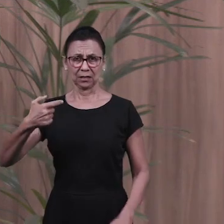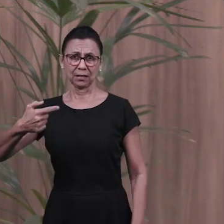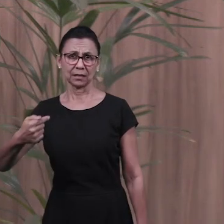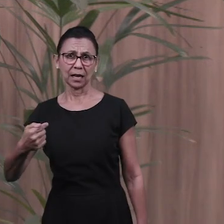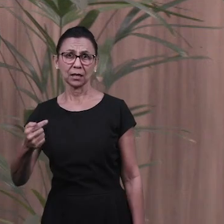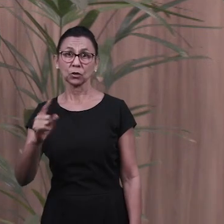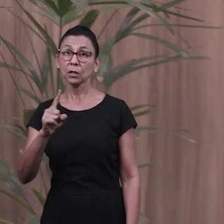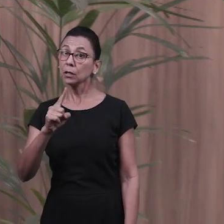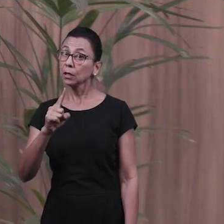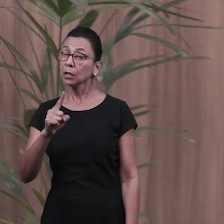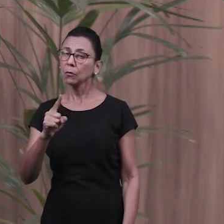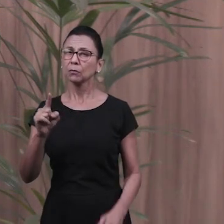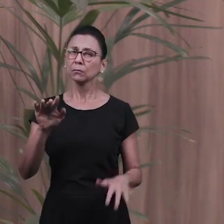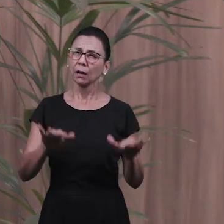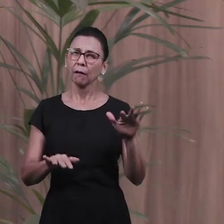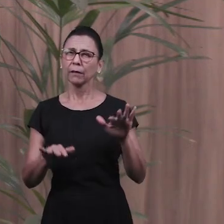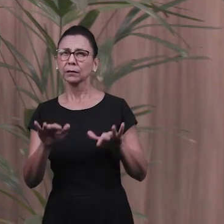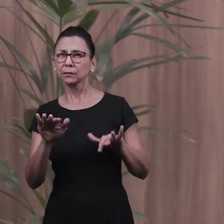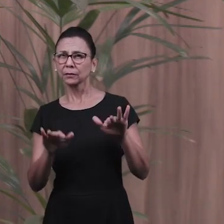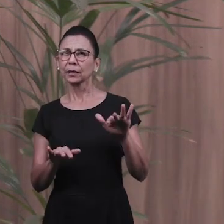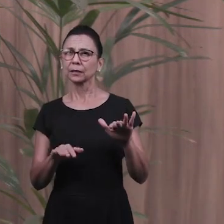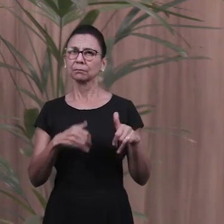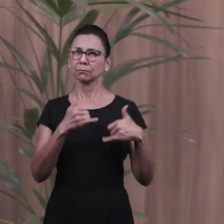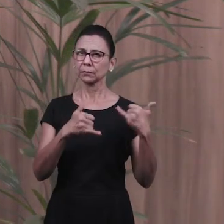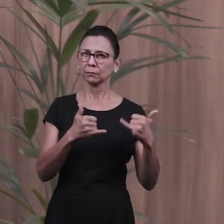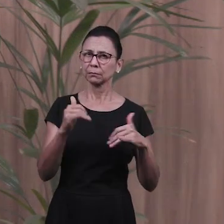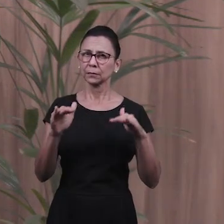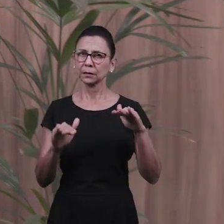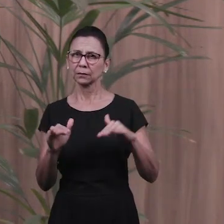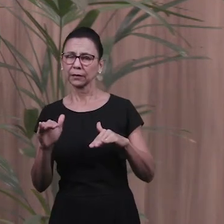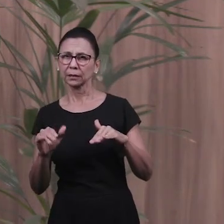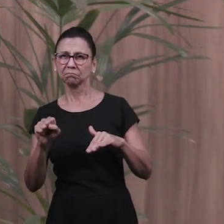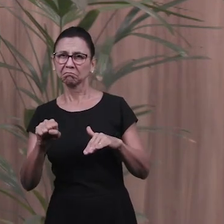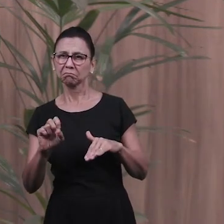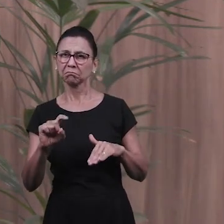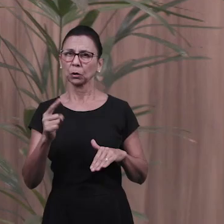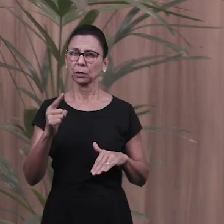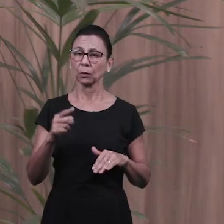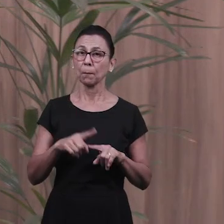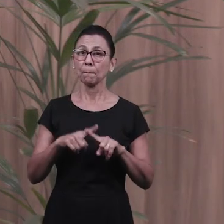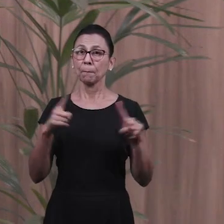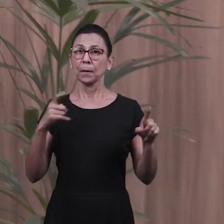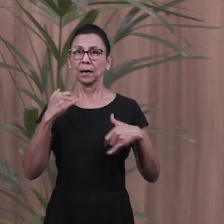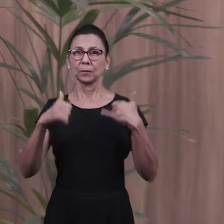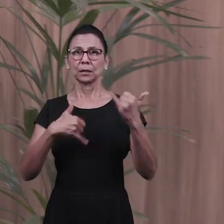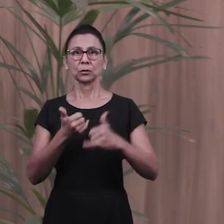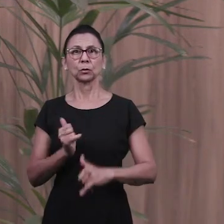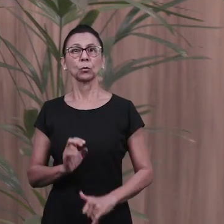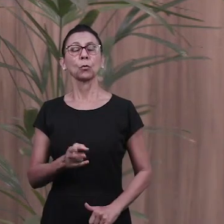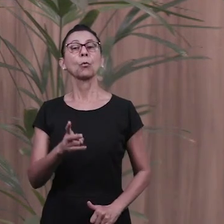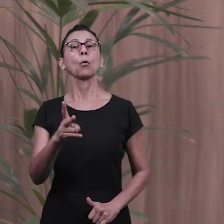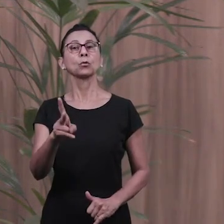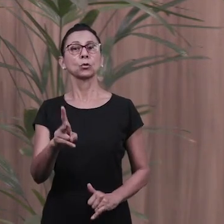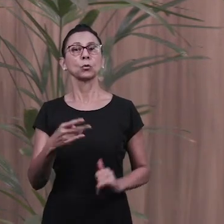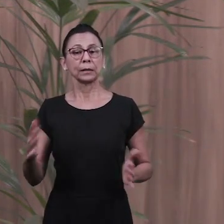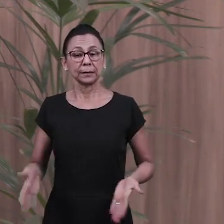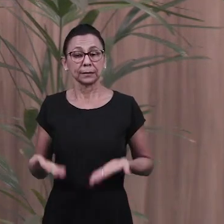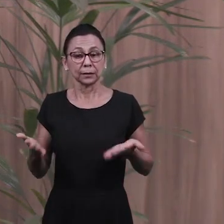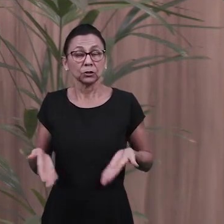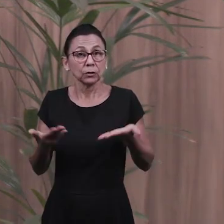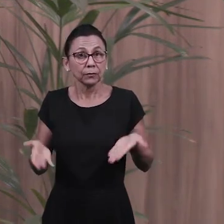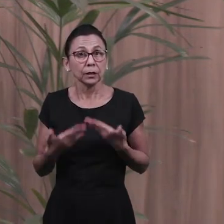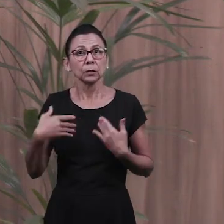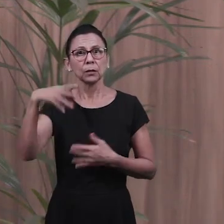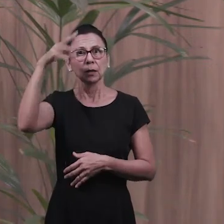mais devient une activité secondaire. Et même comme ça, les jeux continuent comme